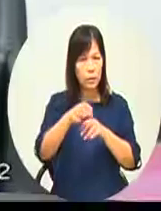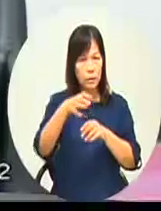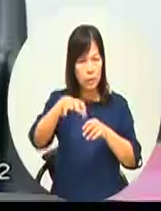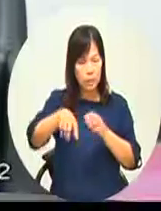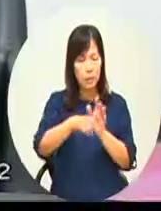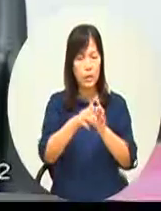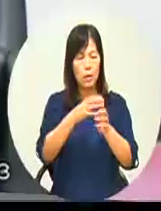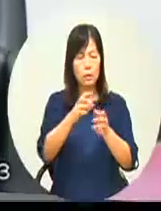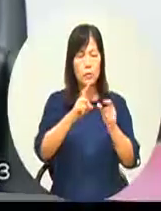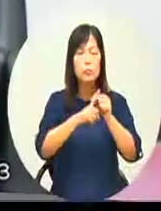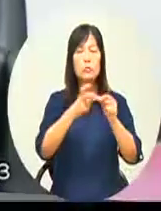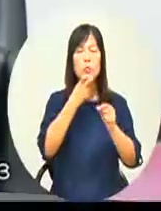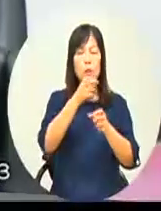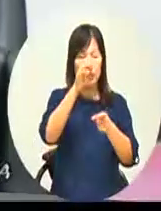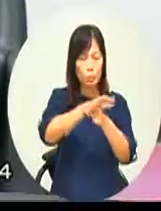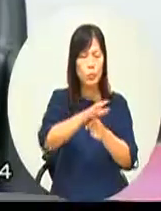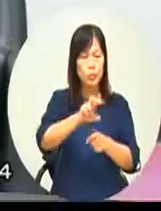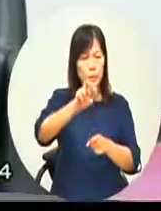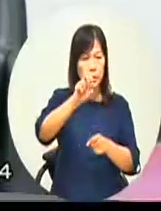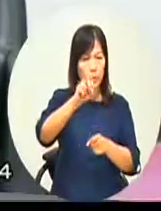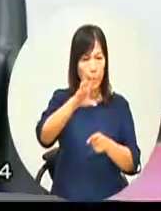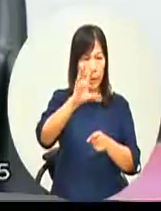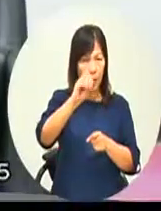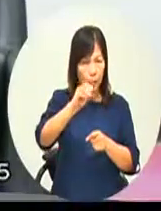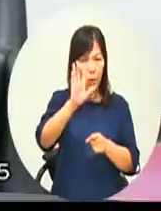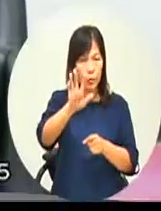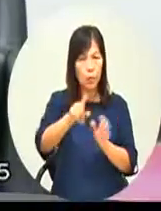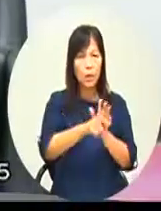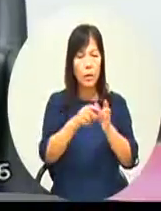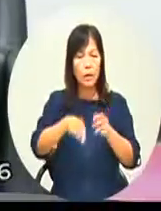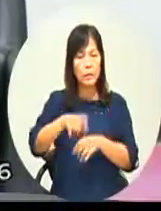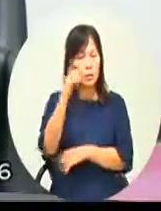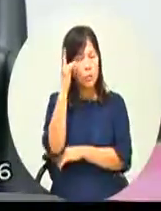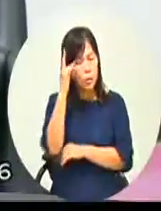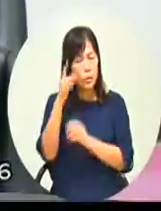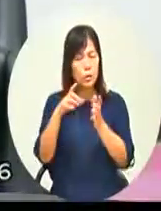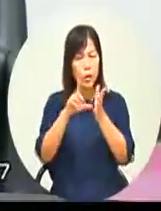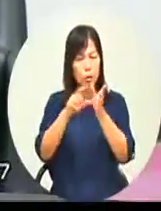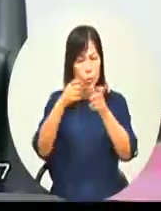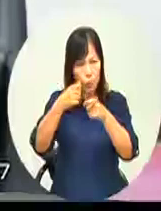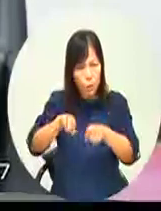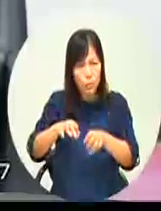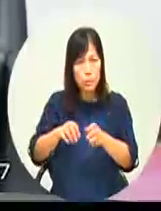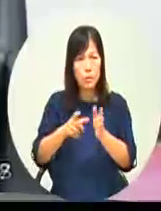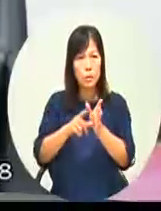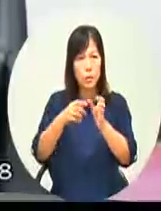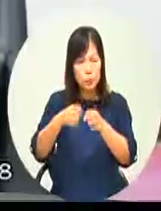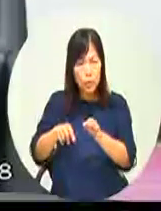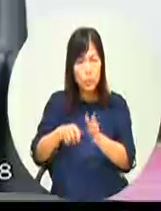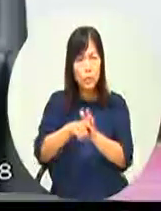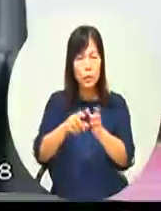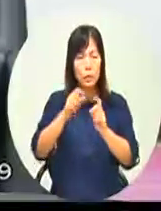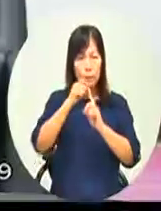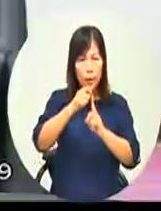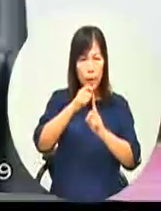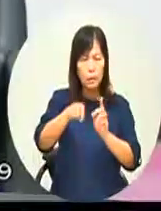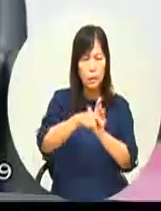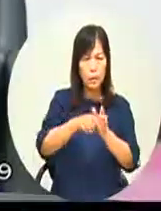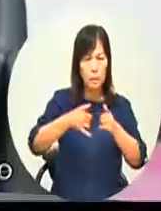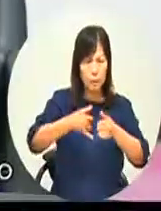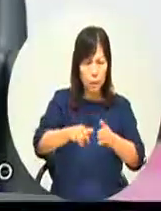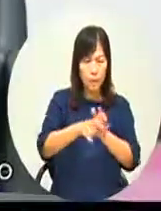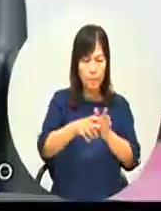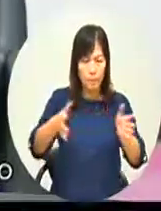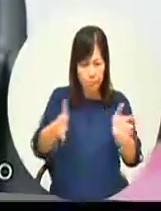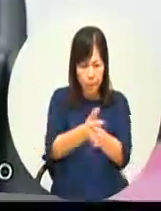助，交通部补助的。但是这样的一个候车亭，它是只能短暂的一个让公车的路线在那边聚